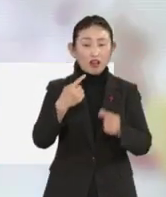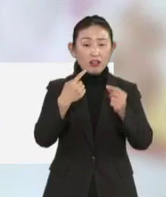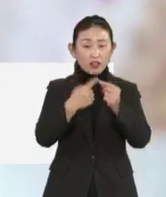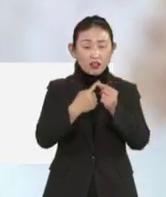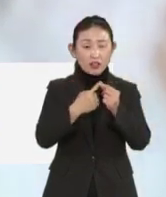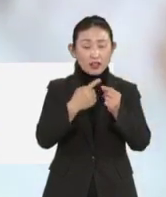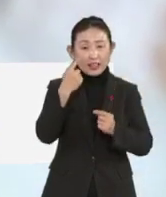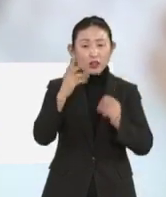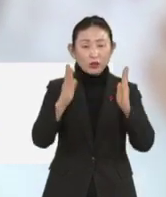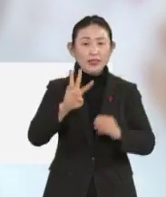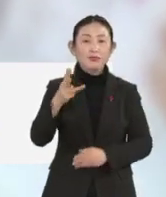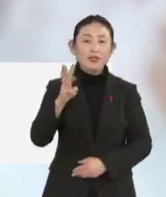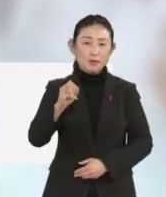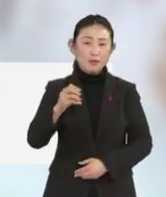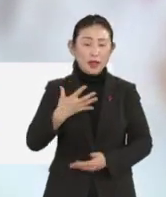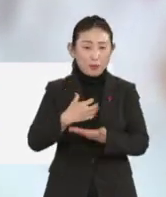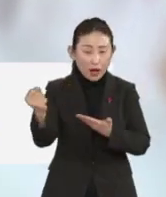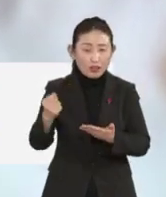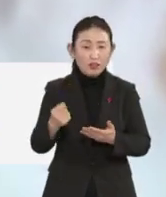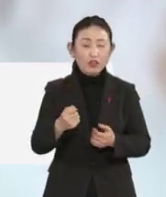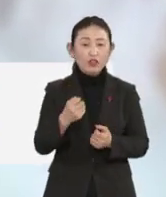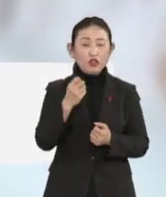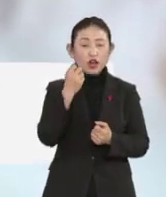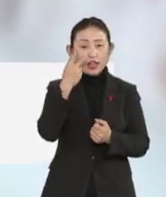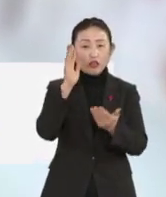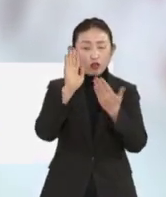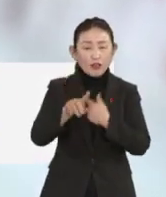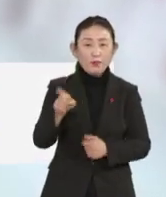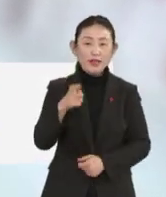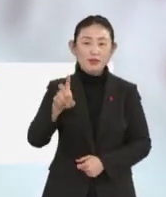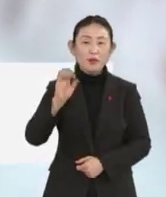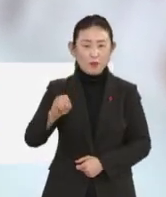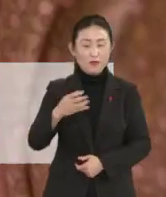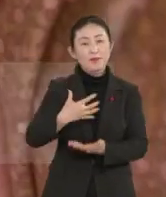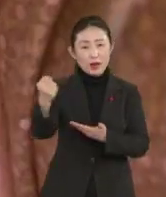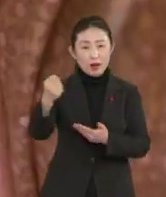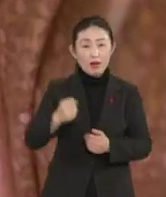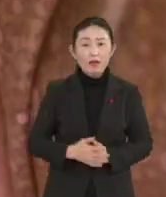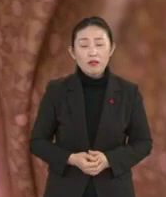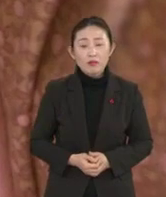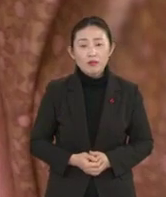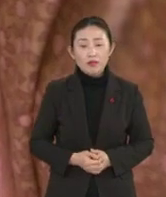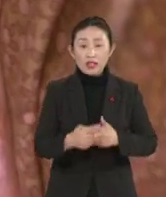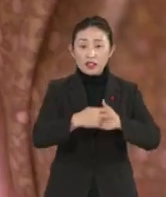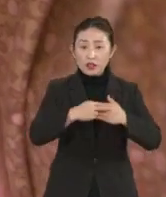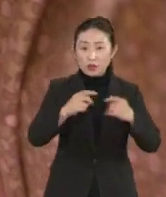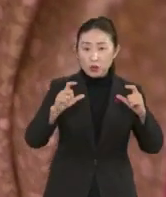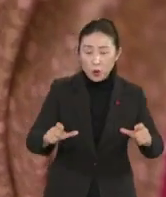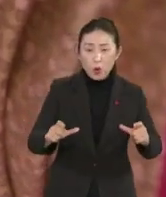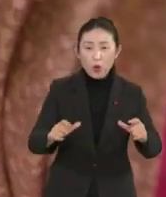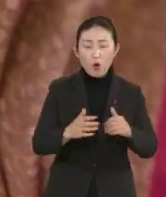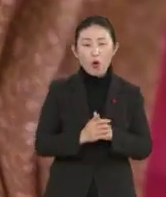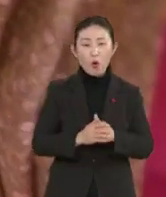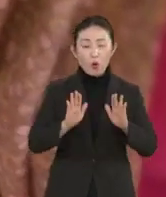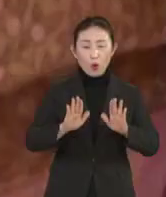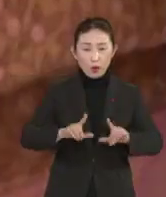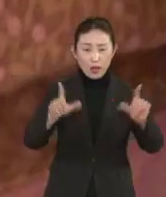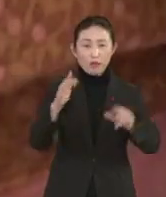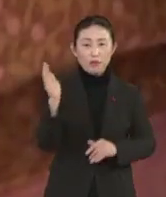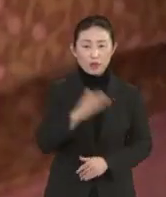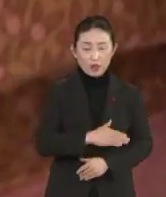최대 340만원 둘째 딸부터는 110만원씩 받게 됩니다 한편 대전 대덕구는 올해부터 모든